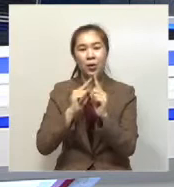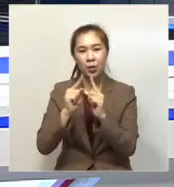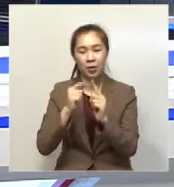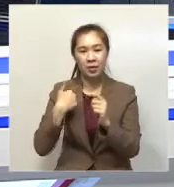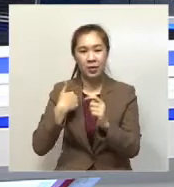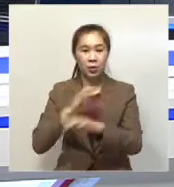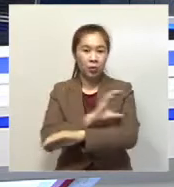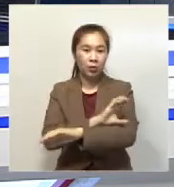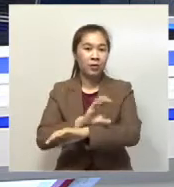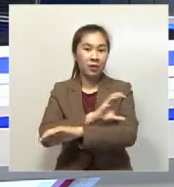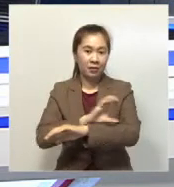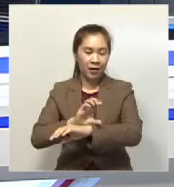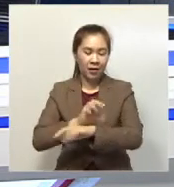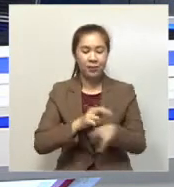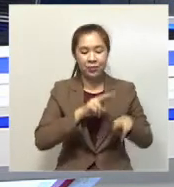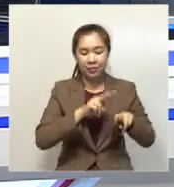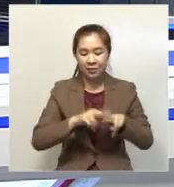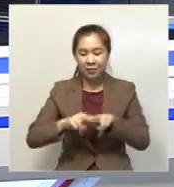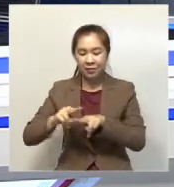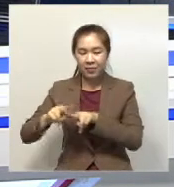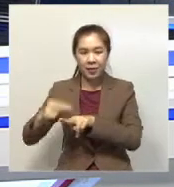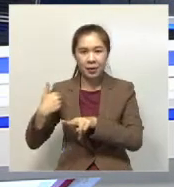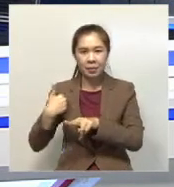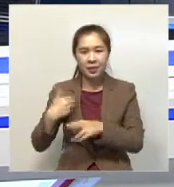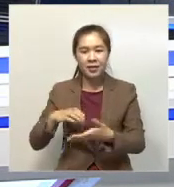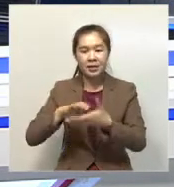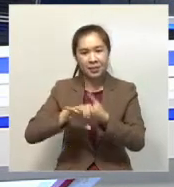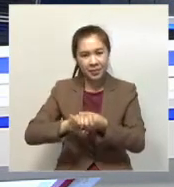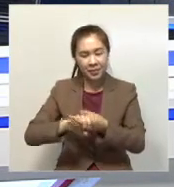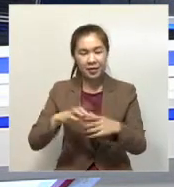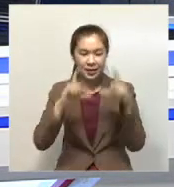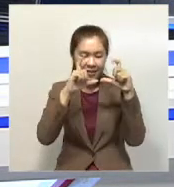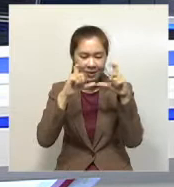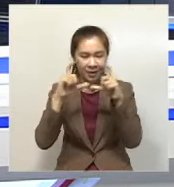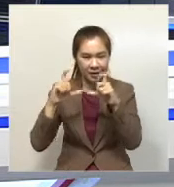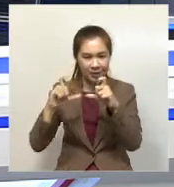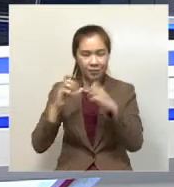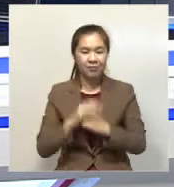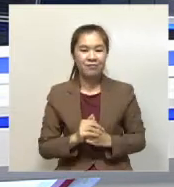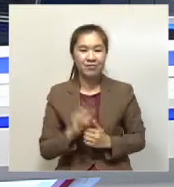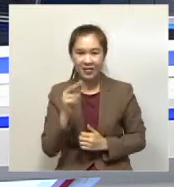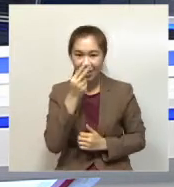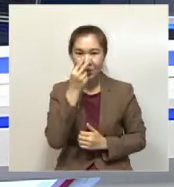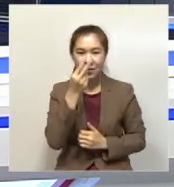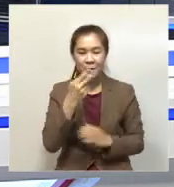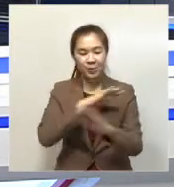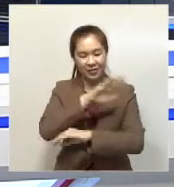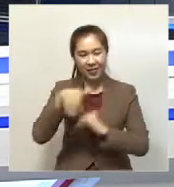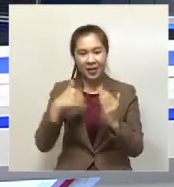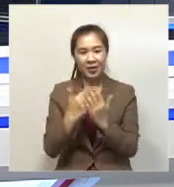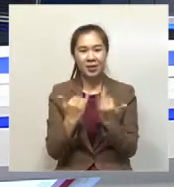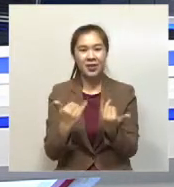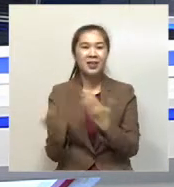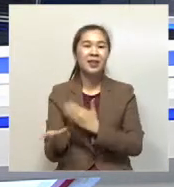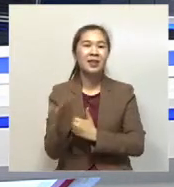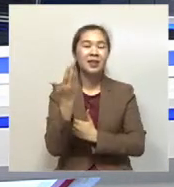ถไฟฟ้าเนี่ยก็ไปนั่งกับประชาชนหุ่นมีถ่ายรูปมีจับมือนายกรัฐมนตรีด้วยเพราะฉะนั้นเดี๋ยวไปดูบรรยากาศทั้งหมดที่เกิดขึ้น